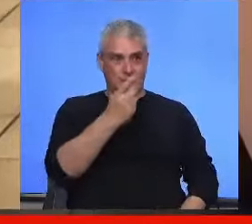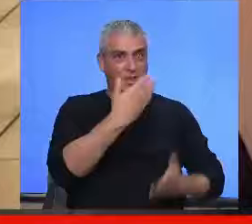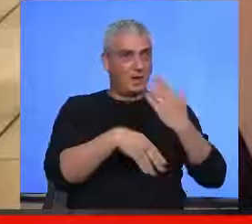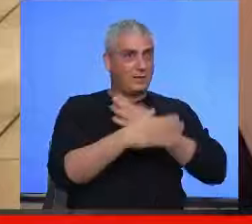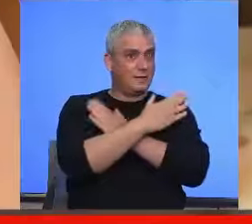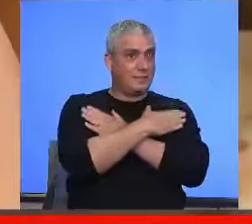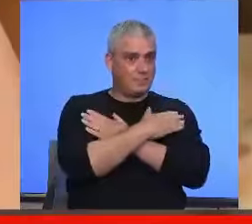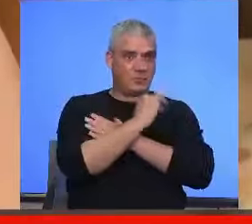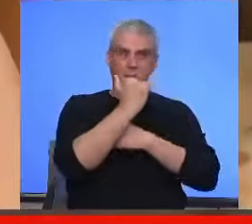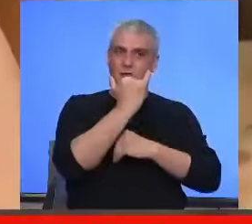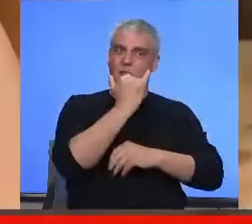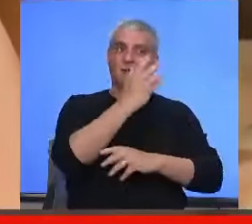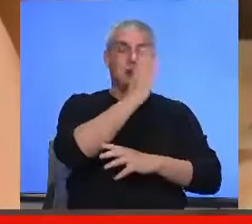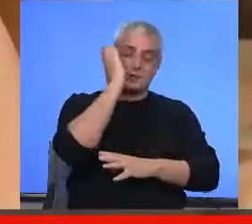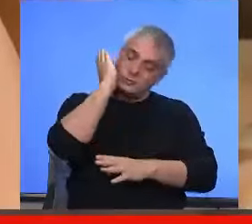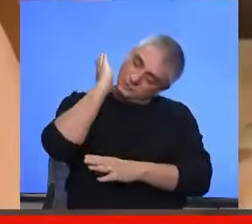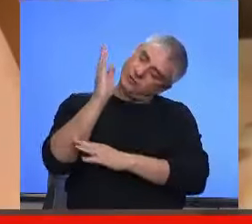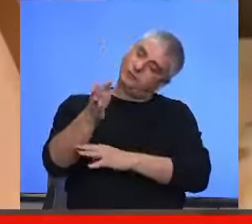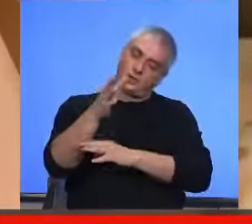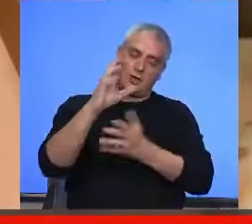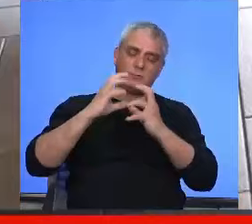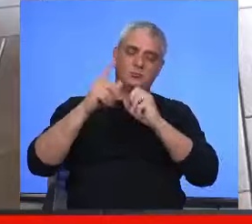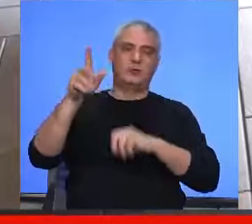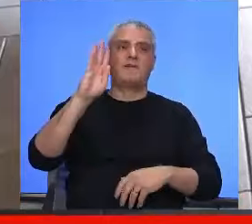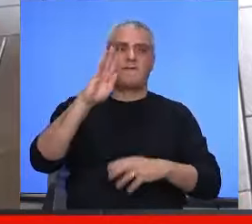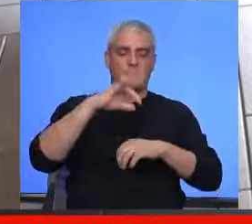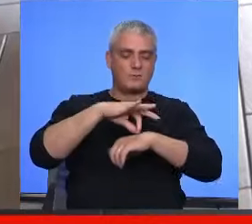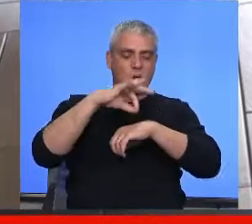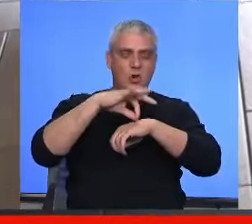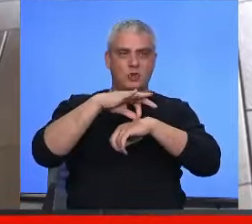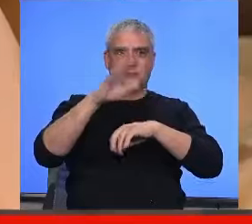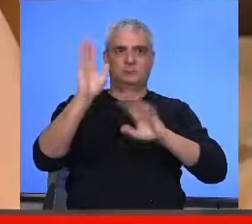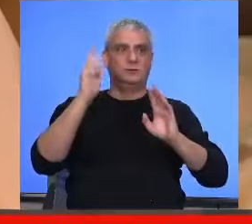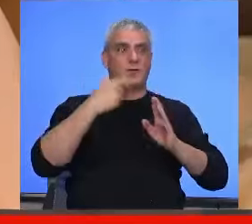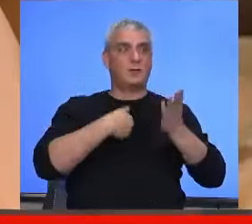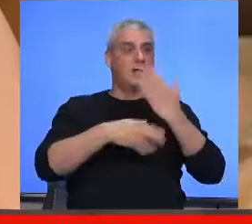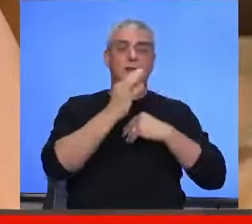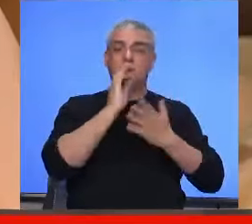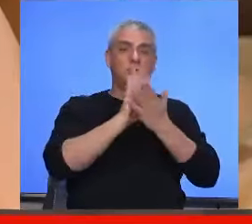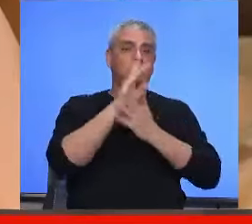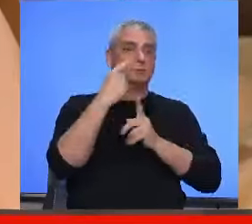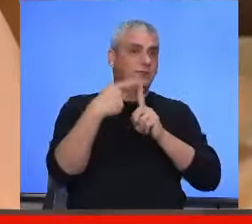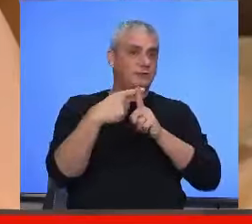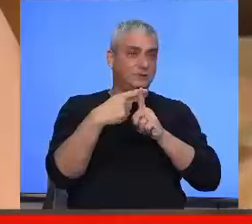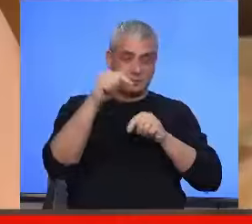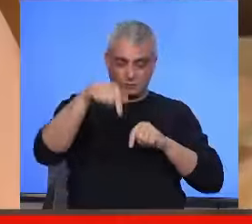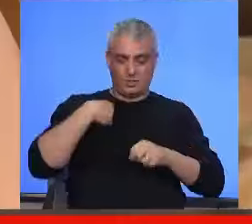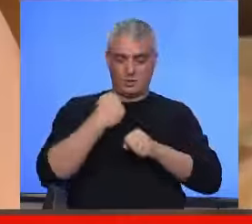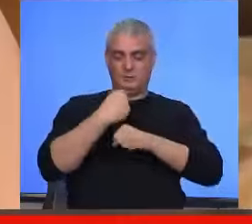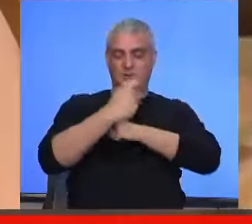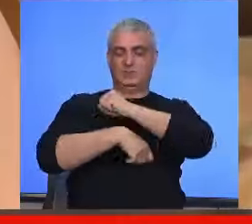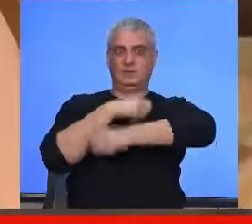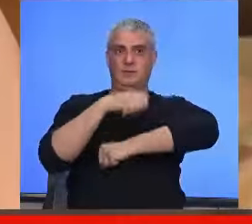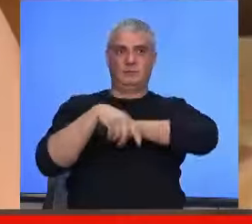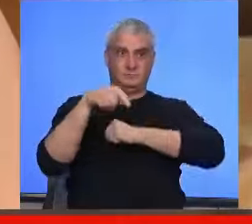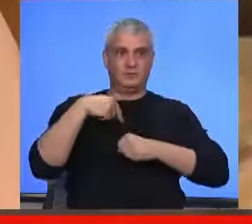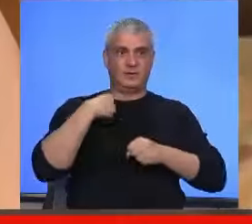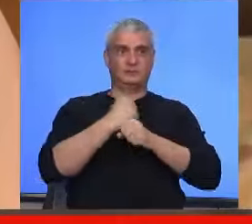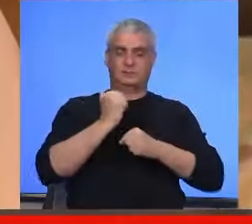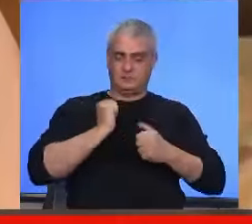ממרוקו? כן, ישר לאביבים, לקוצים ולדרדרים. אני עליתי בגיל 12.5 פה, עשיתי בר מצווה ועשיתי